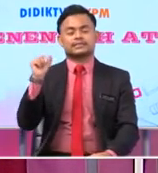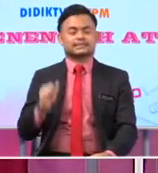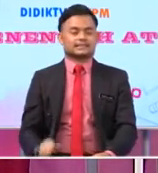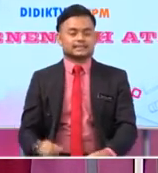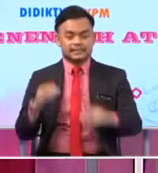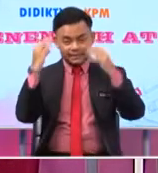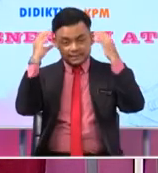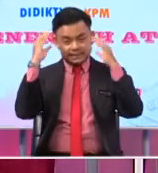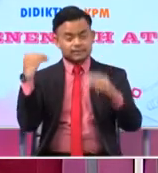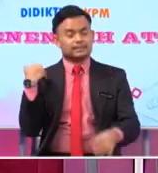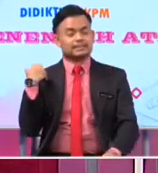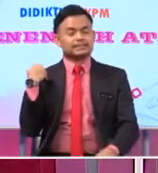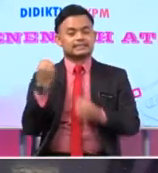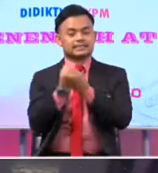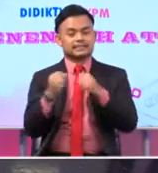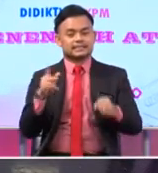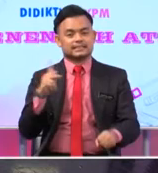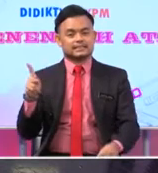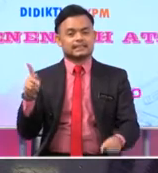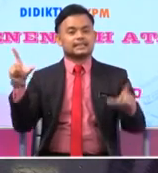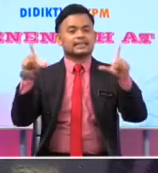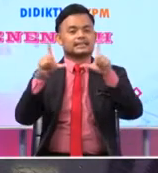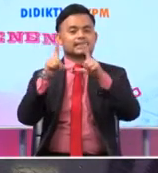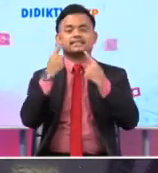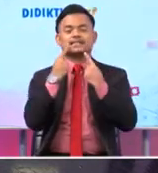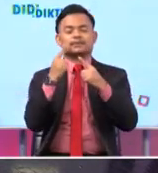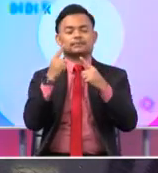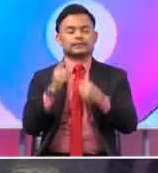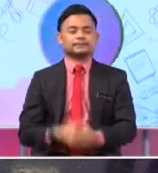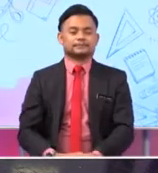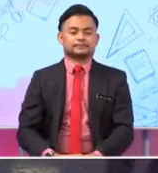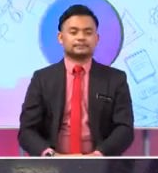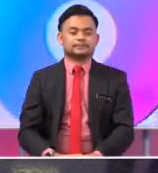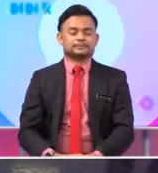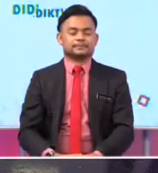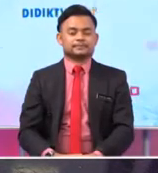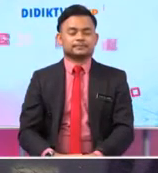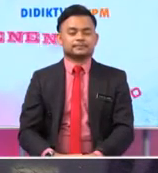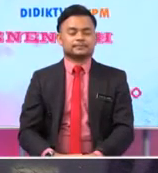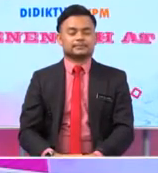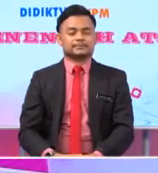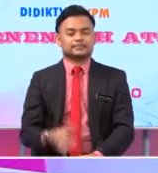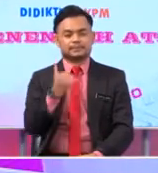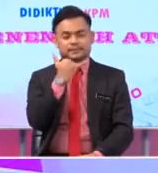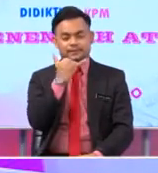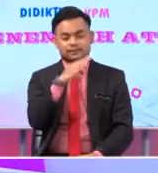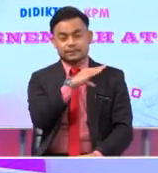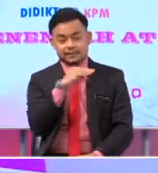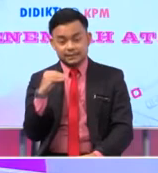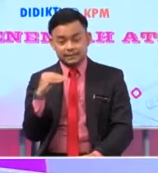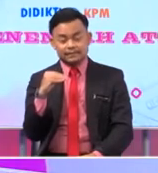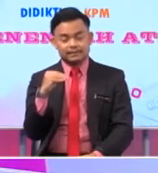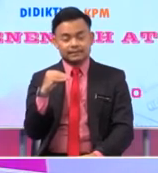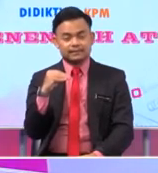jawaban boleh minta tolong angkat Bone sego oke dua kayak jawabannya itu betul dan Schalke